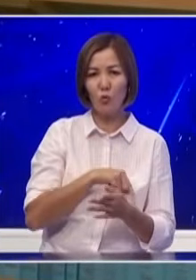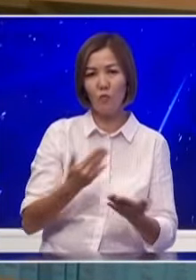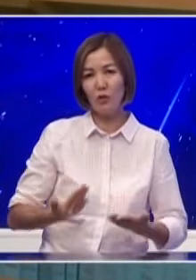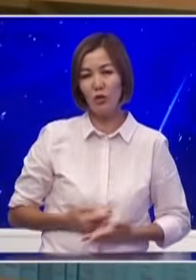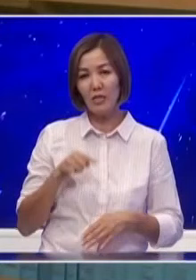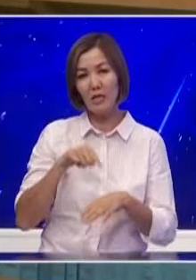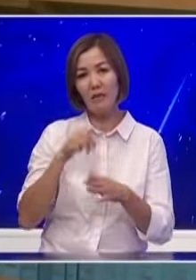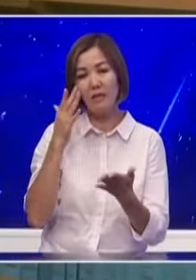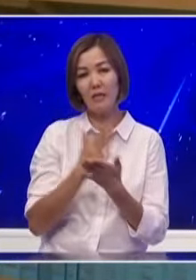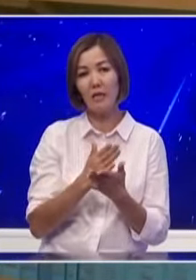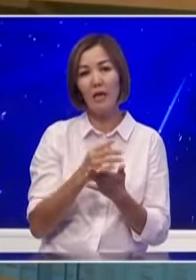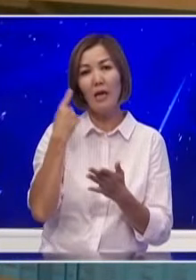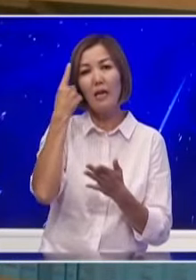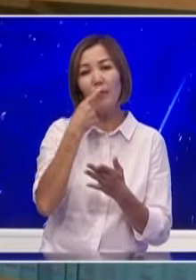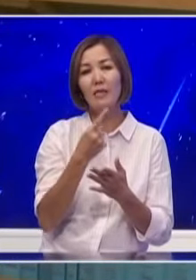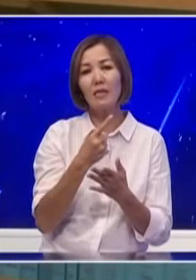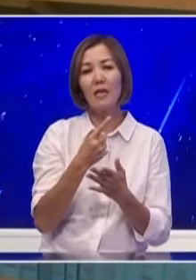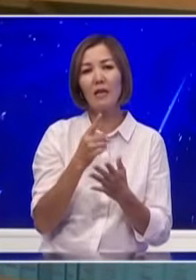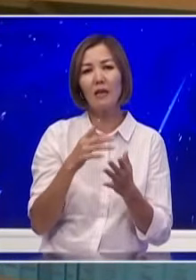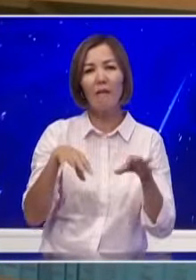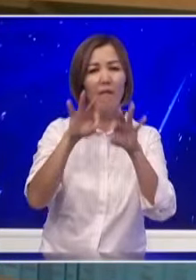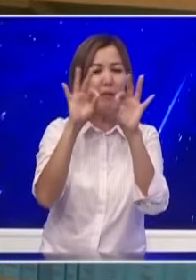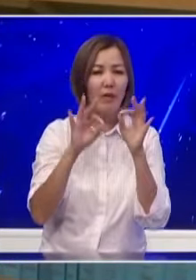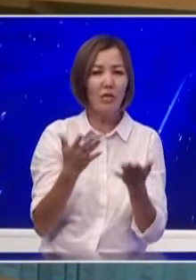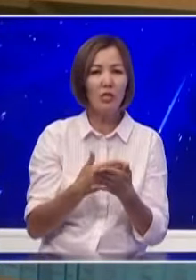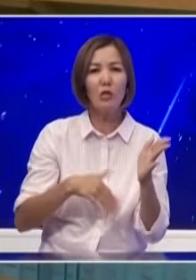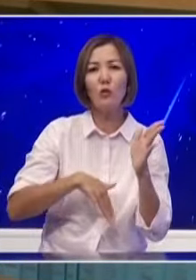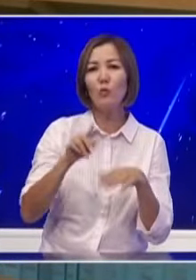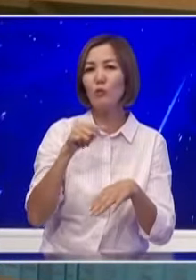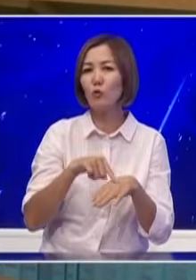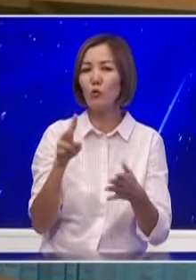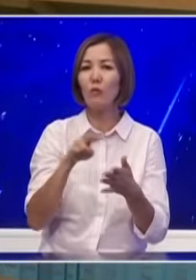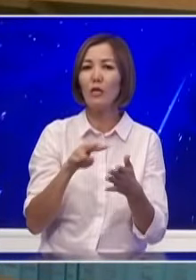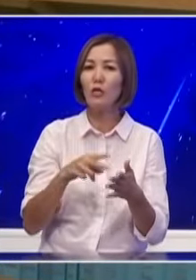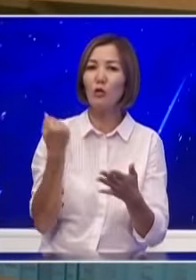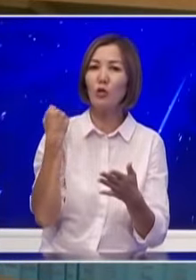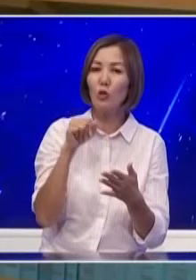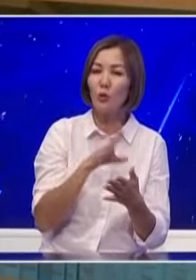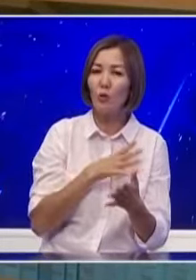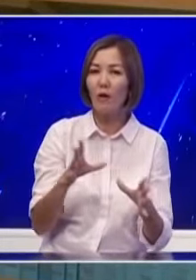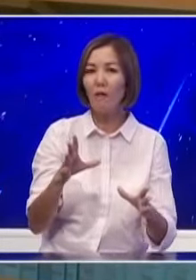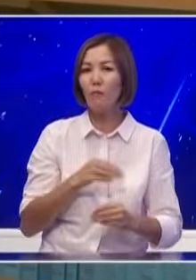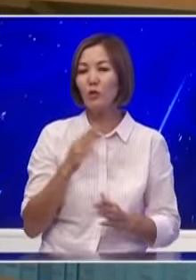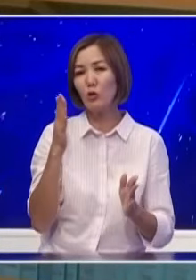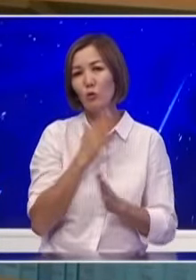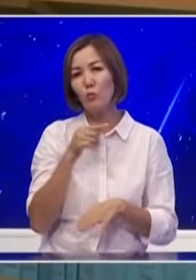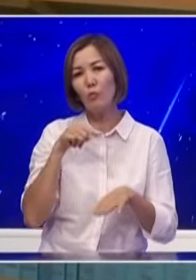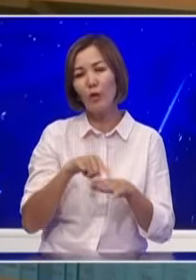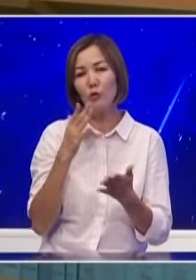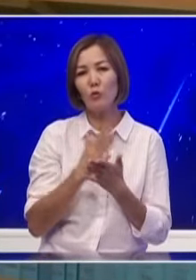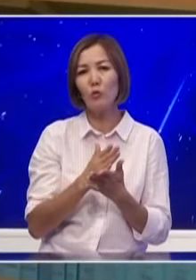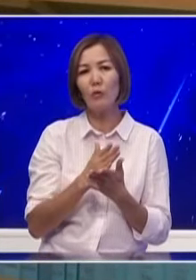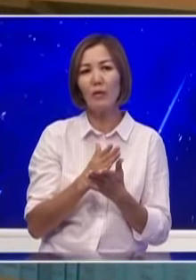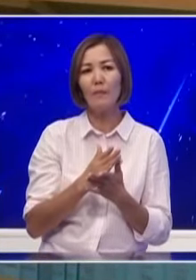человека. Эмоциональное воображение дает возможность читателю понять мир чувств литературных героев, прожить с ними их судьбу, представить себя